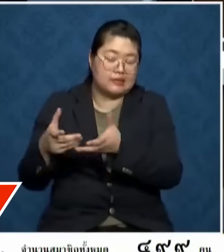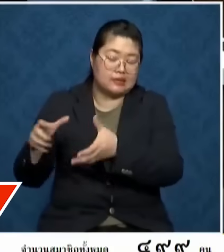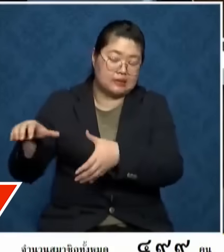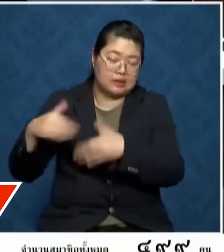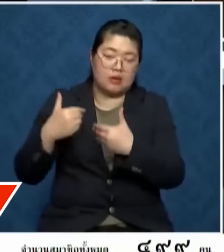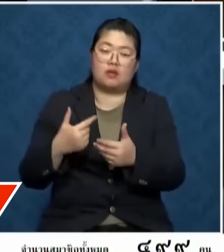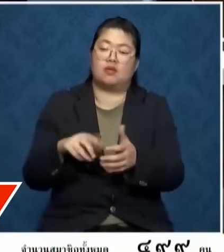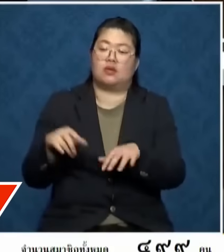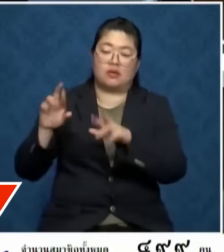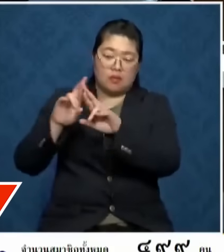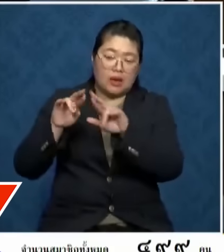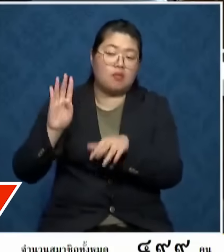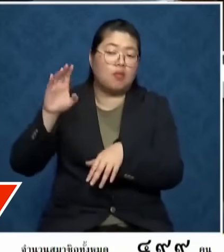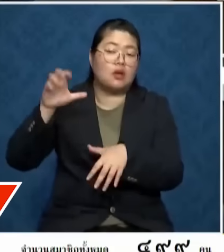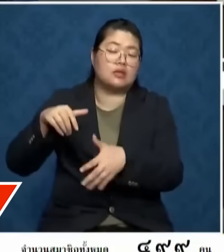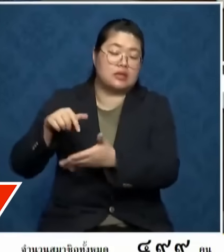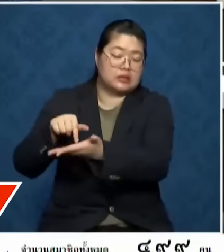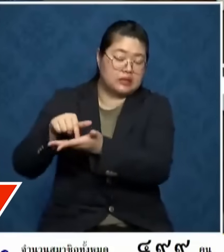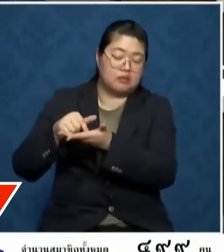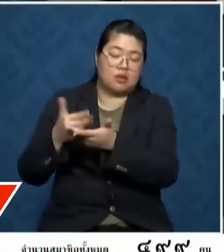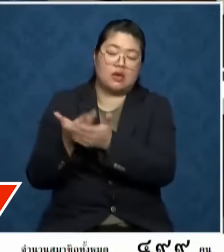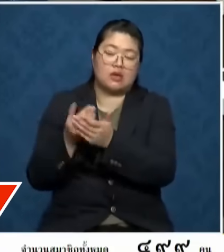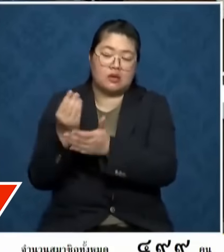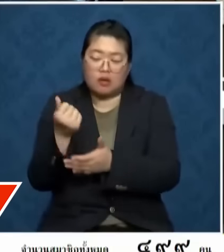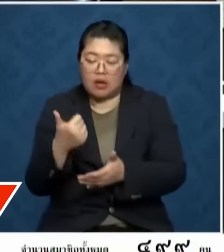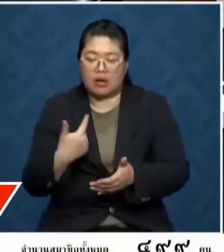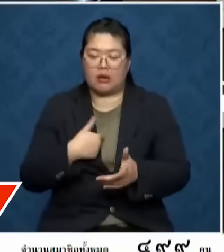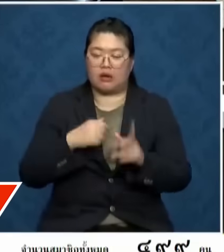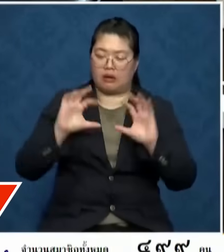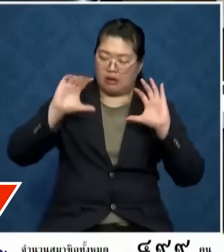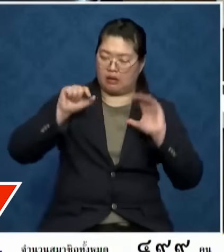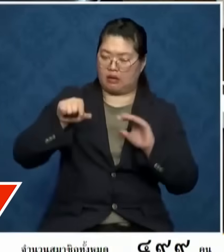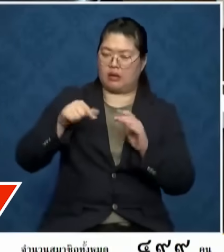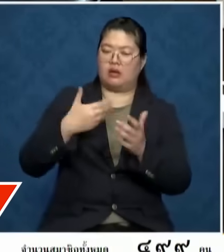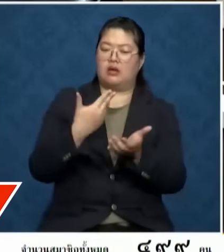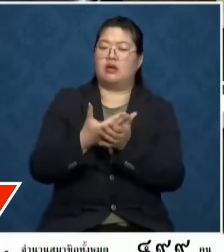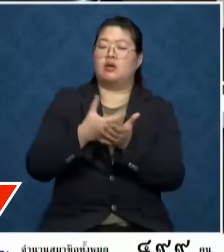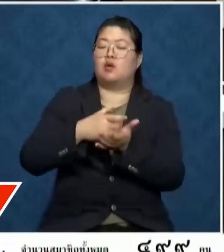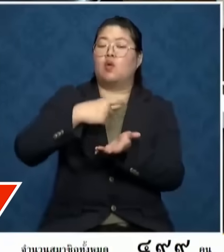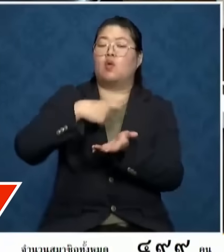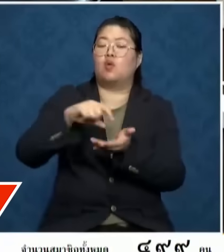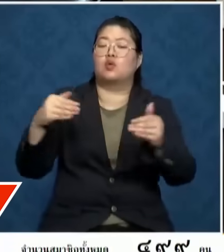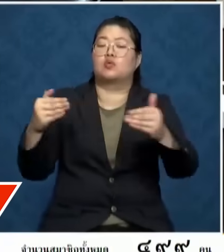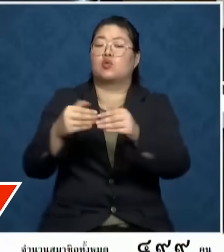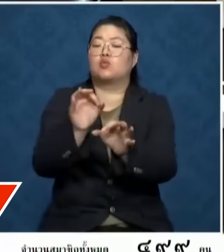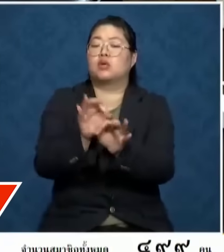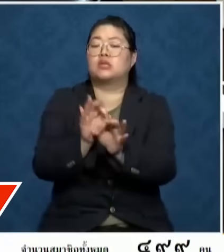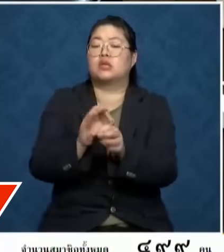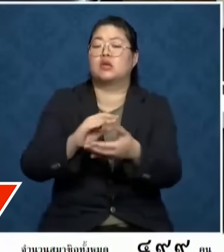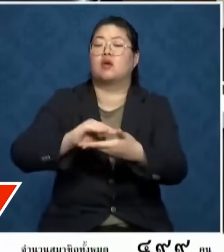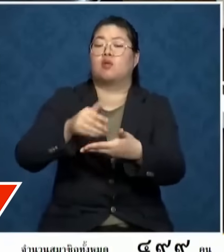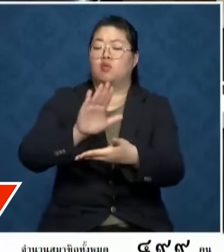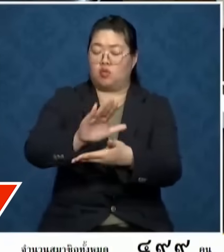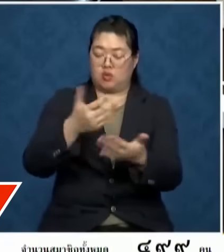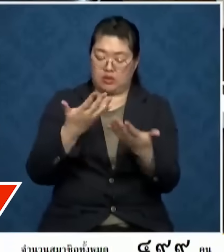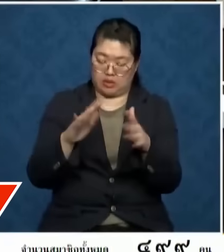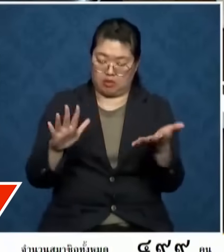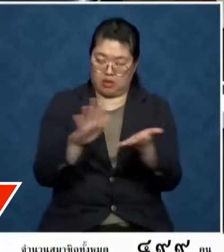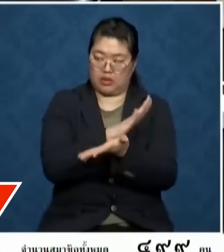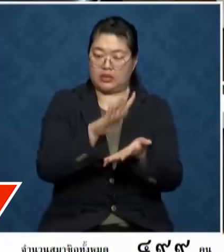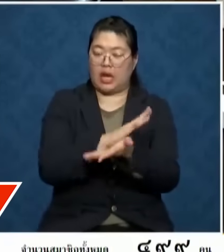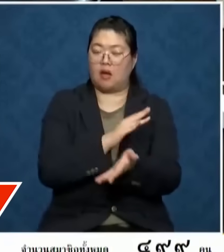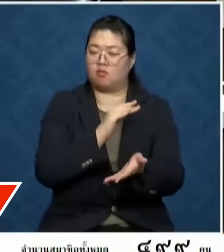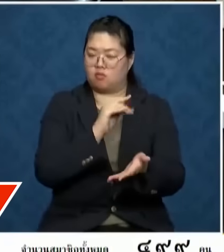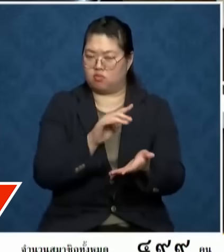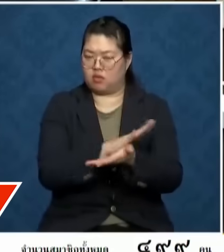การเสนอระคงราคาใช่มครับแต่ว่ากดหนี้ไม่แล้วโอนเงินเข้าบัญชีมาโดยตรงแล้วก็ไปทำเอกสารนะ